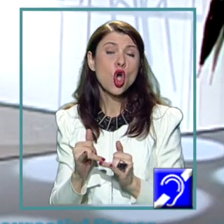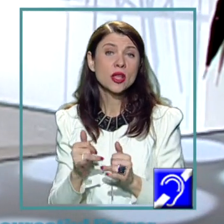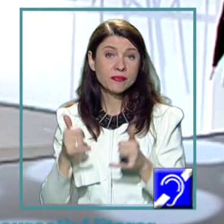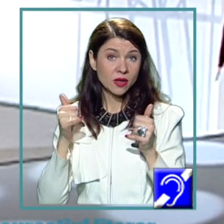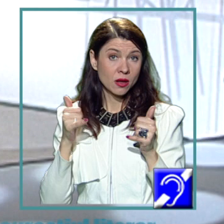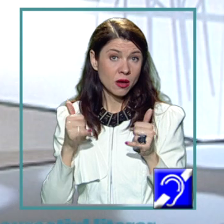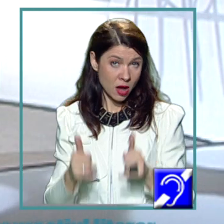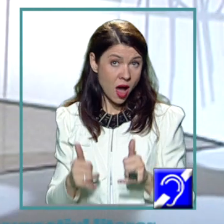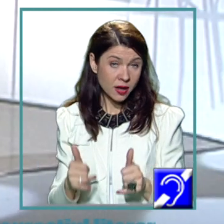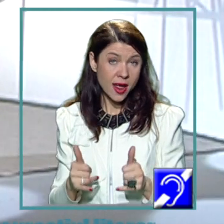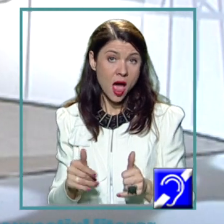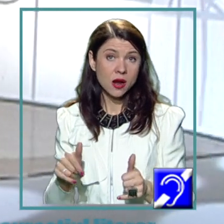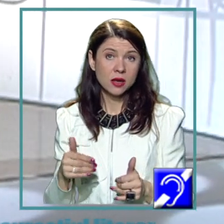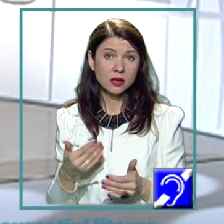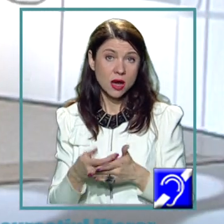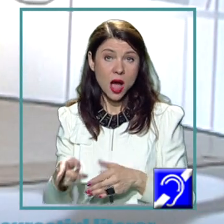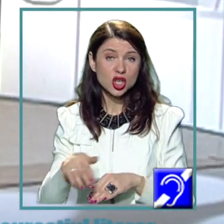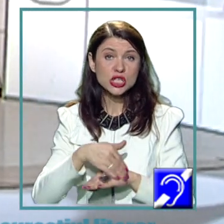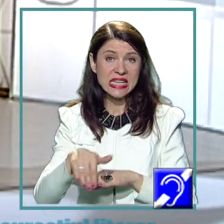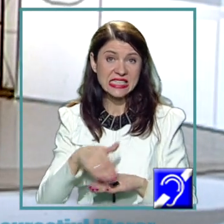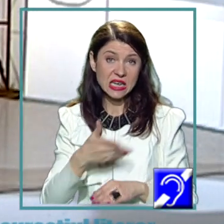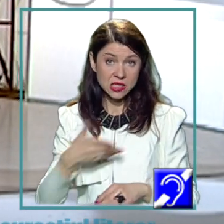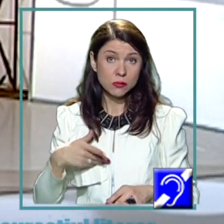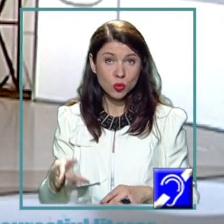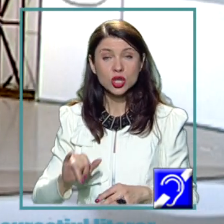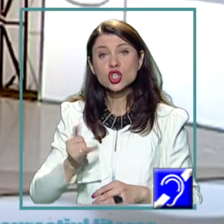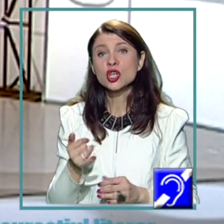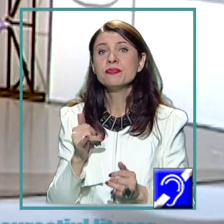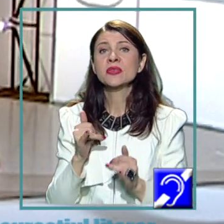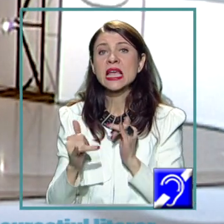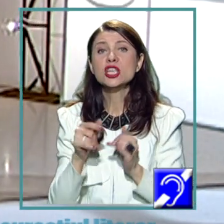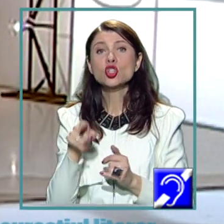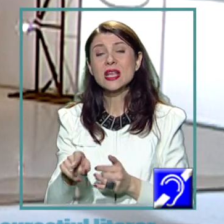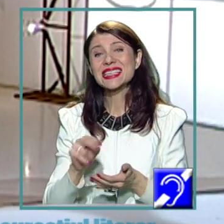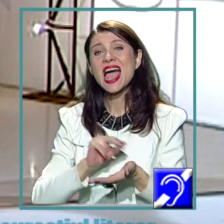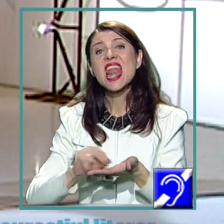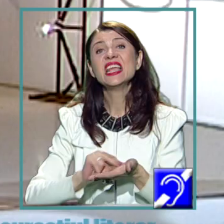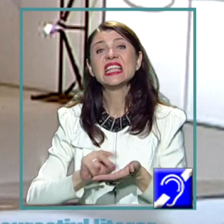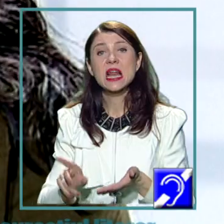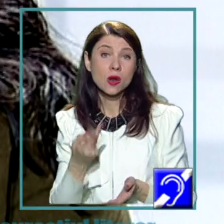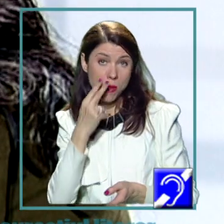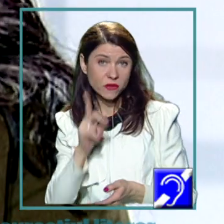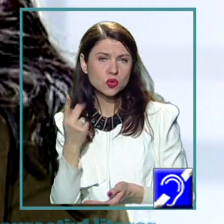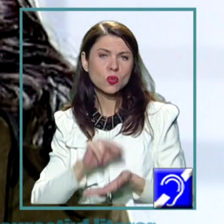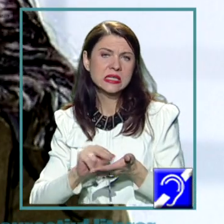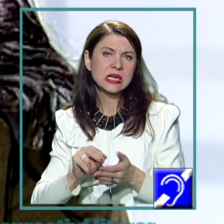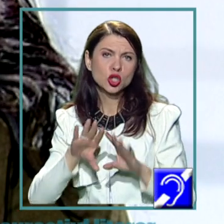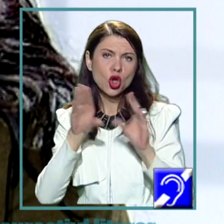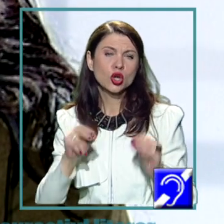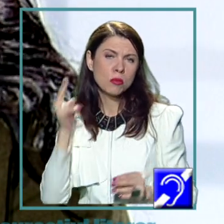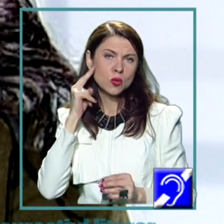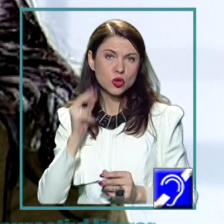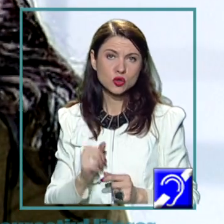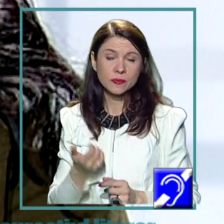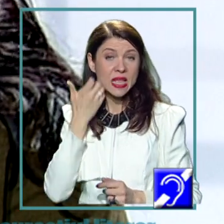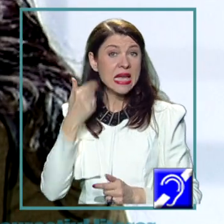dacă vreți, a acestei străzi și istoria sa literară, așa cum a văzut-o Mircea Eliade. Încă de când scriam la